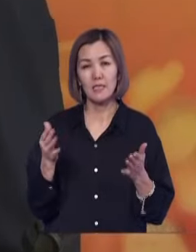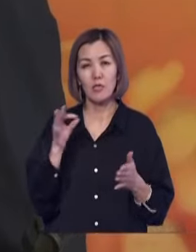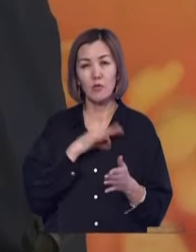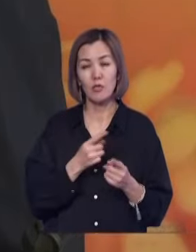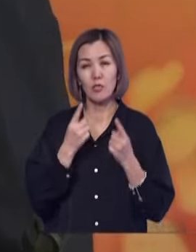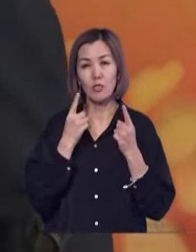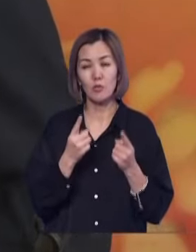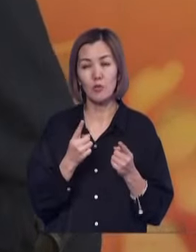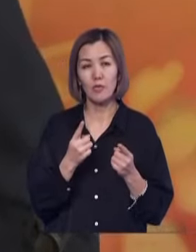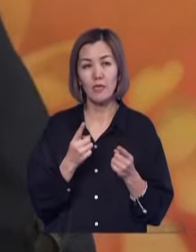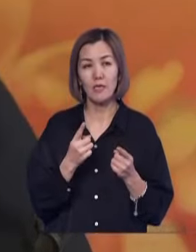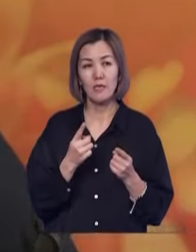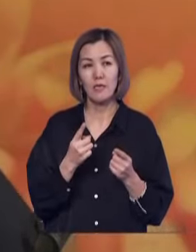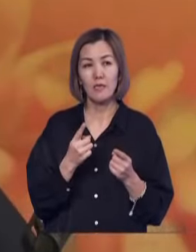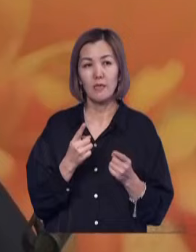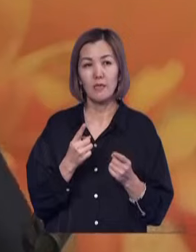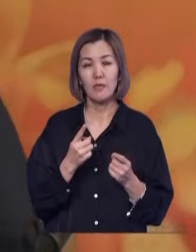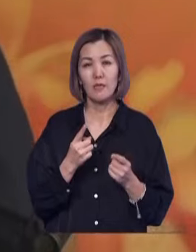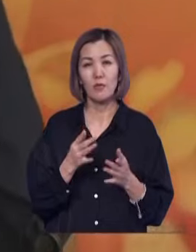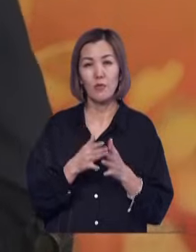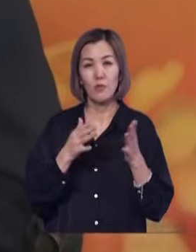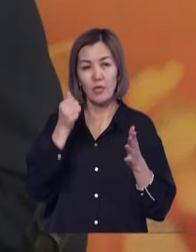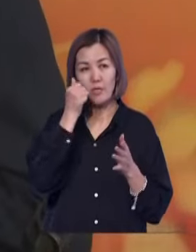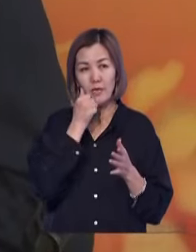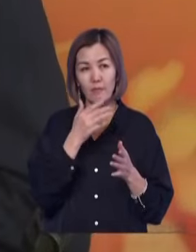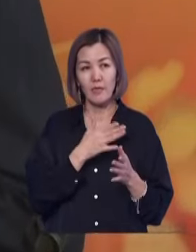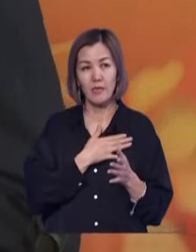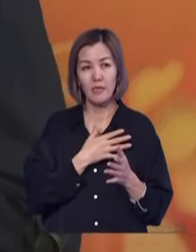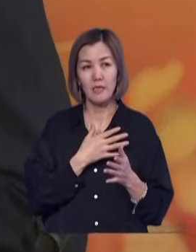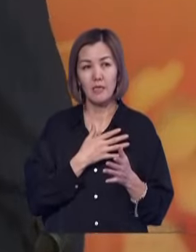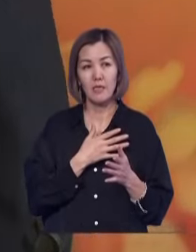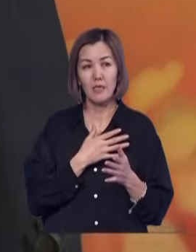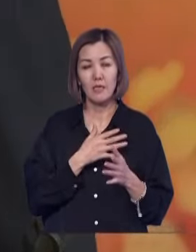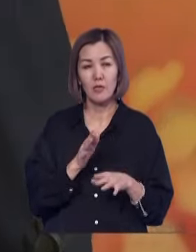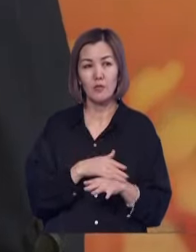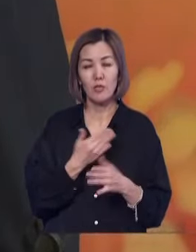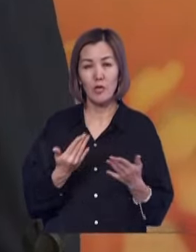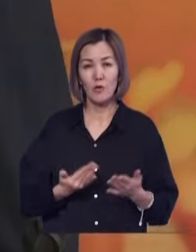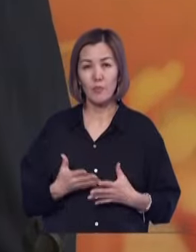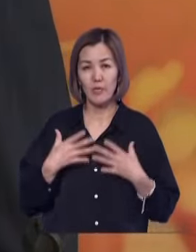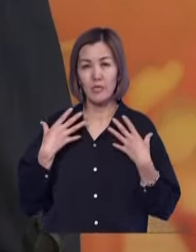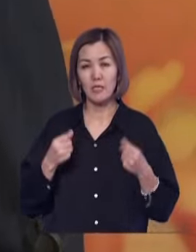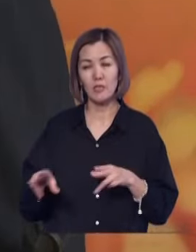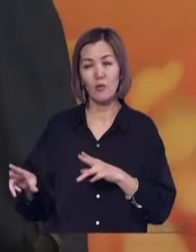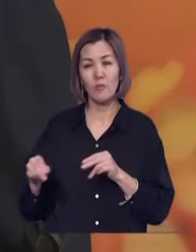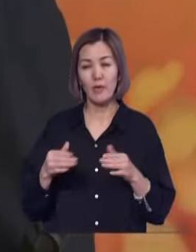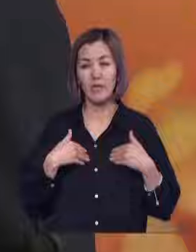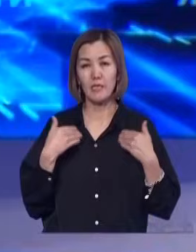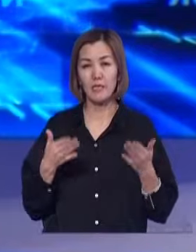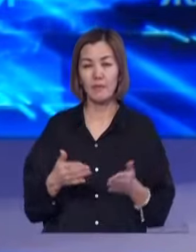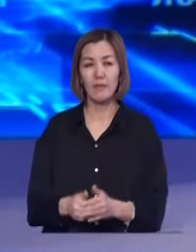зор. Сіздердің алдарыңызда басымызды иіп алғыс айтамын. Мықты денсаулық, ұзақ ғұмыр тілеймін. Бақытты болыңыздар.